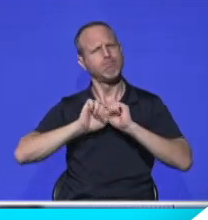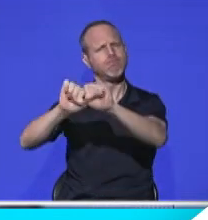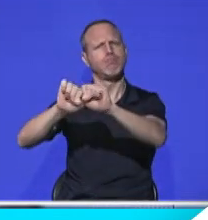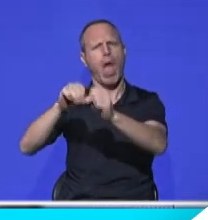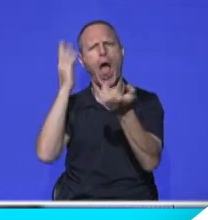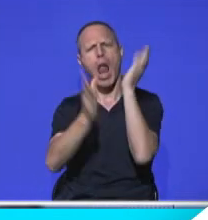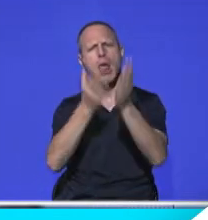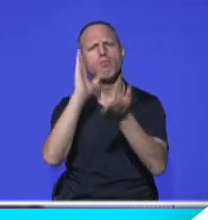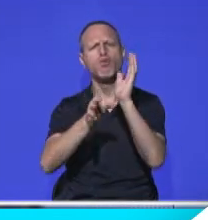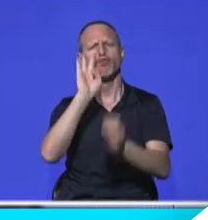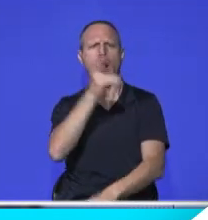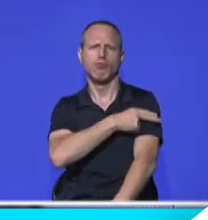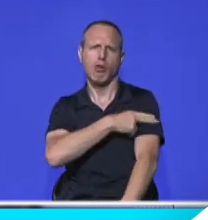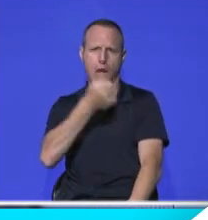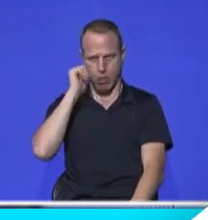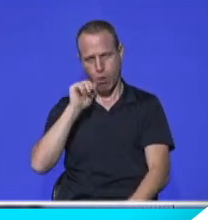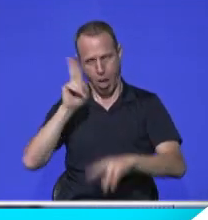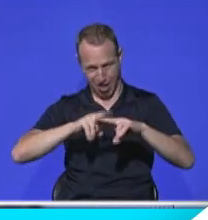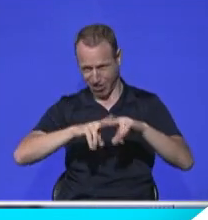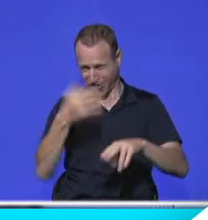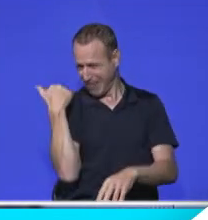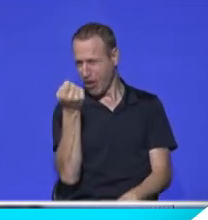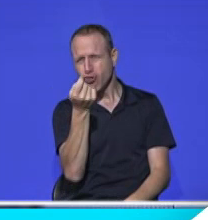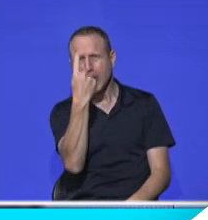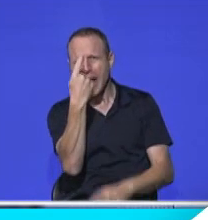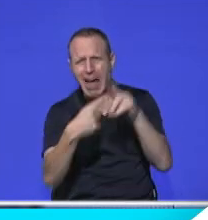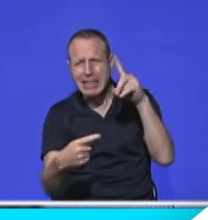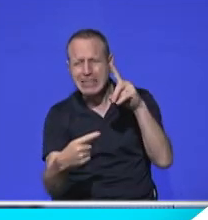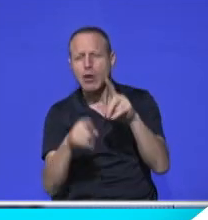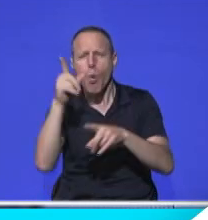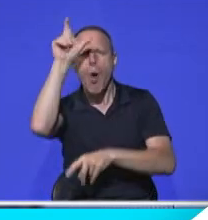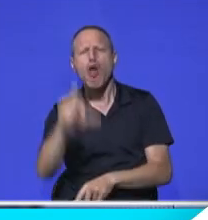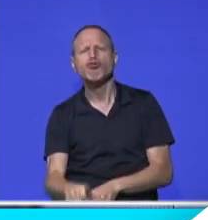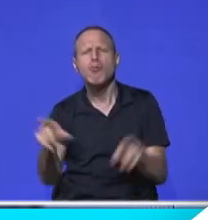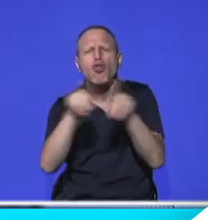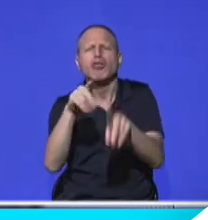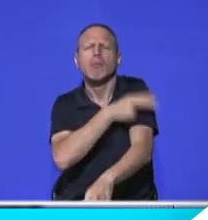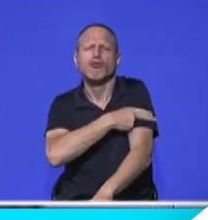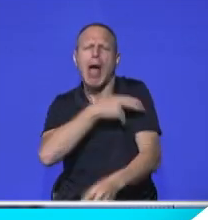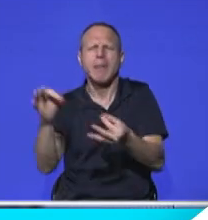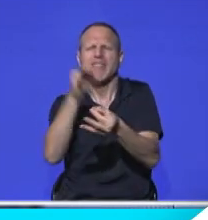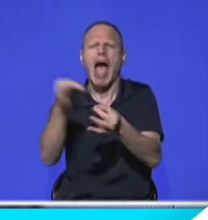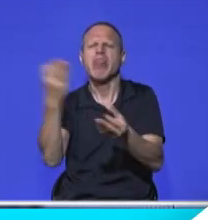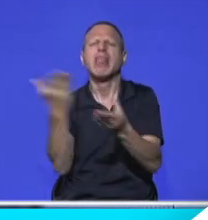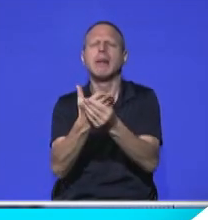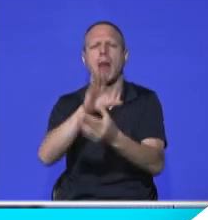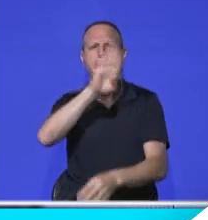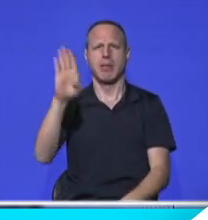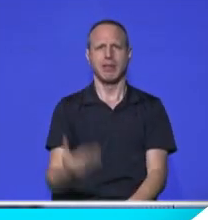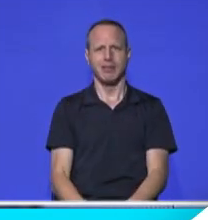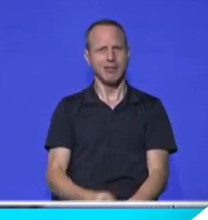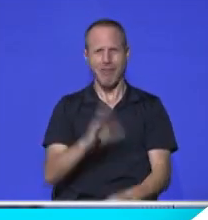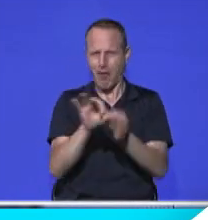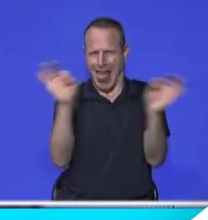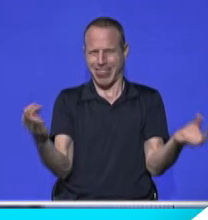האלימות של המשטרה אתמול, אחרי שלפני שנייה וחצי הוא האשים את אותה משטרה בתפירת תיקים לנתניהו? מאיפה